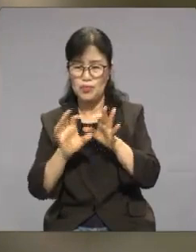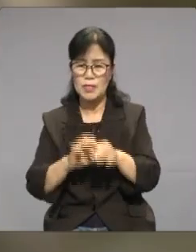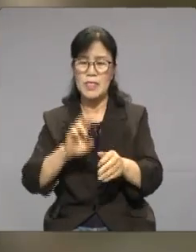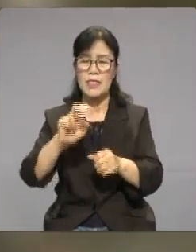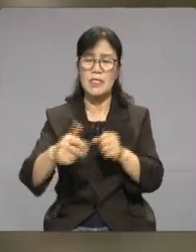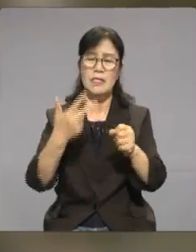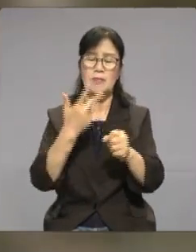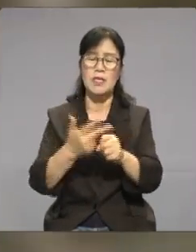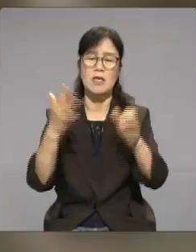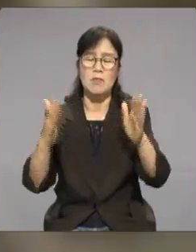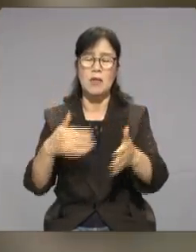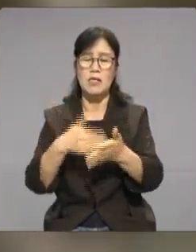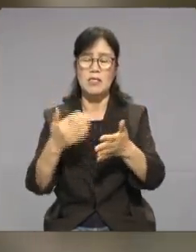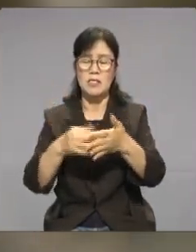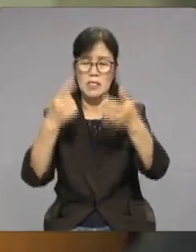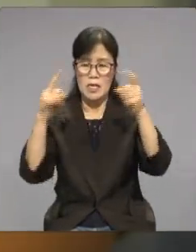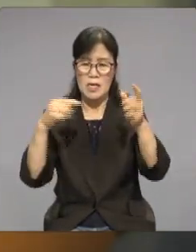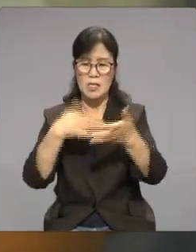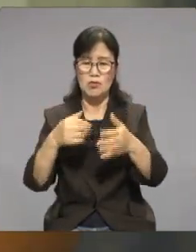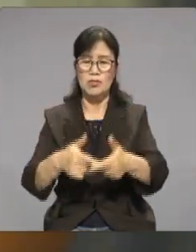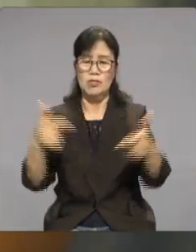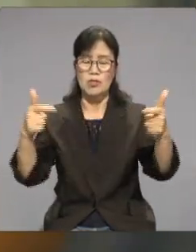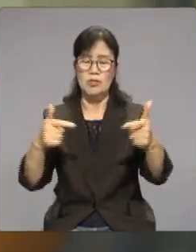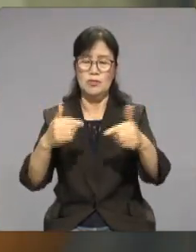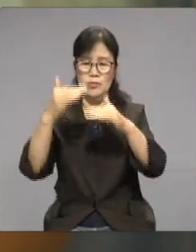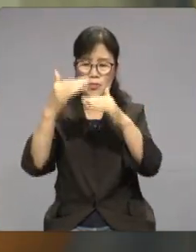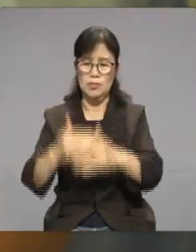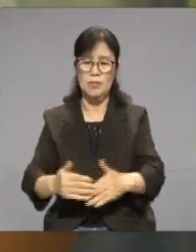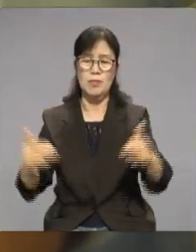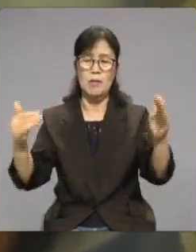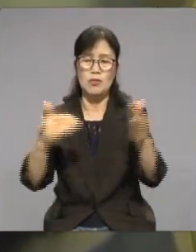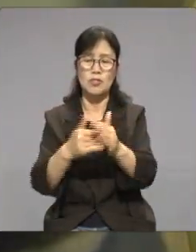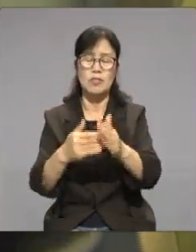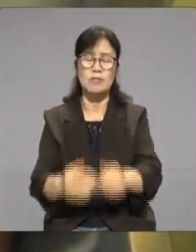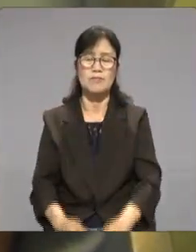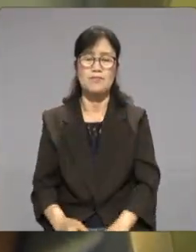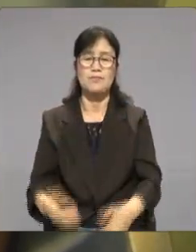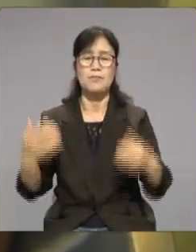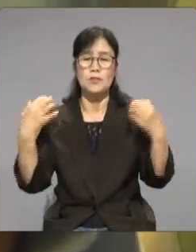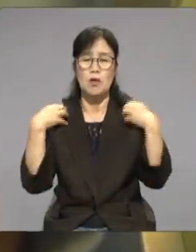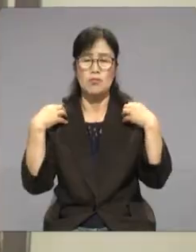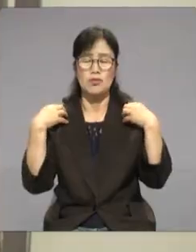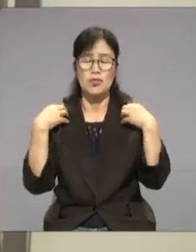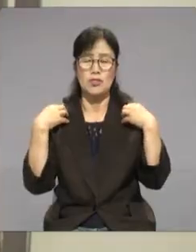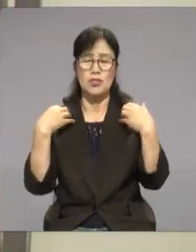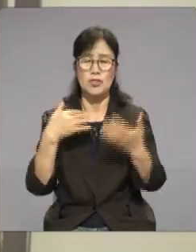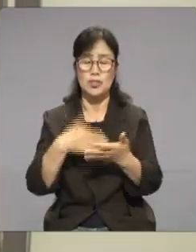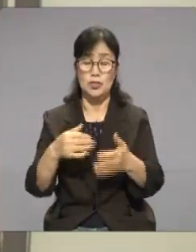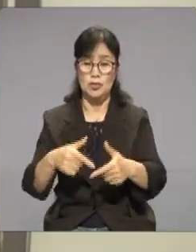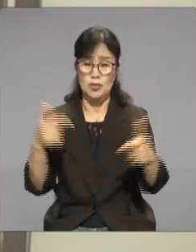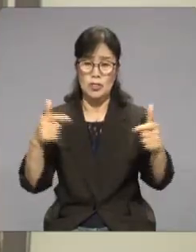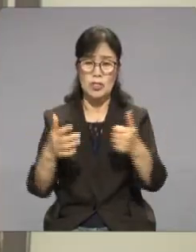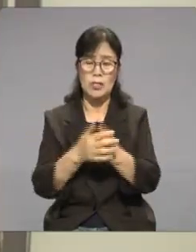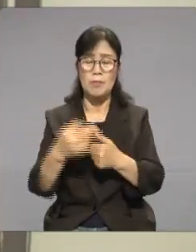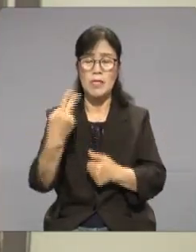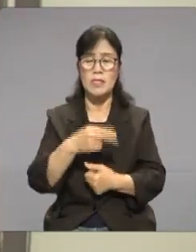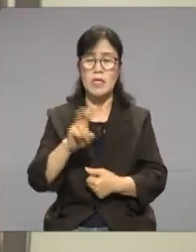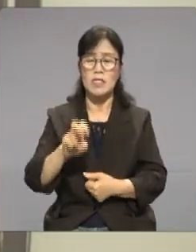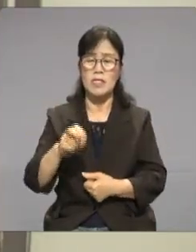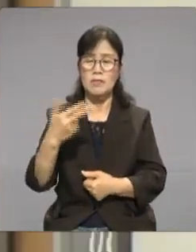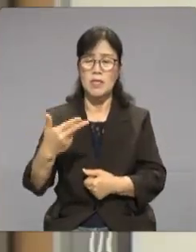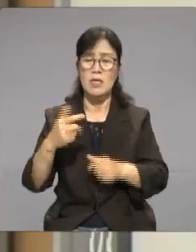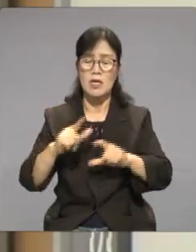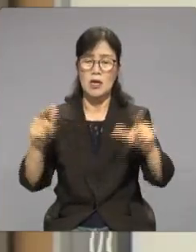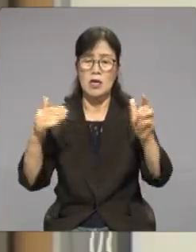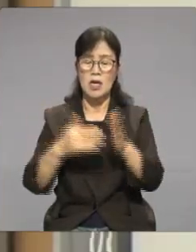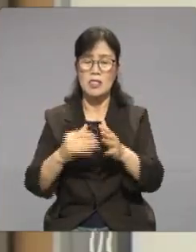27년 만에 의대 정원 증원 절차가 마무리됐습니다. 정부는 늘어나는 정원을 고려해